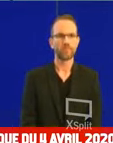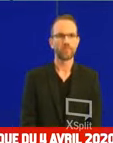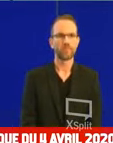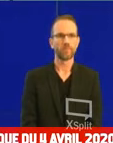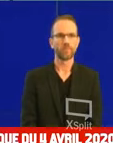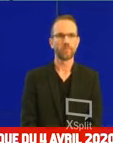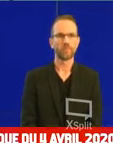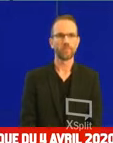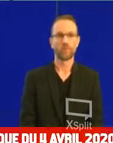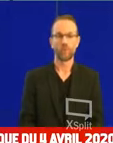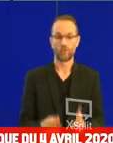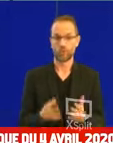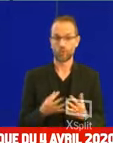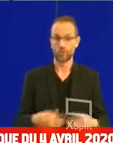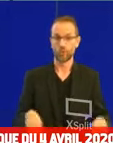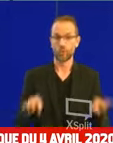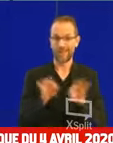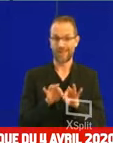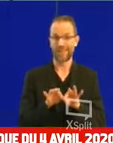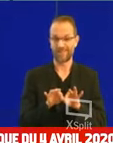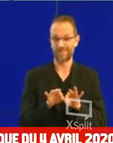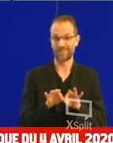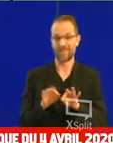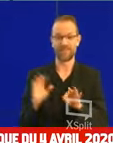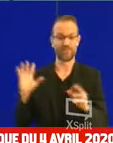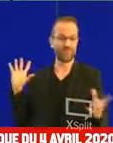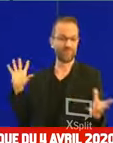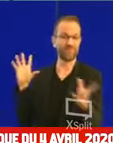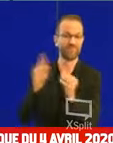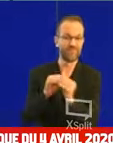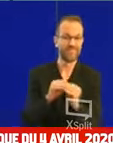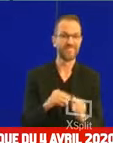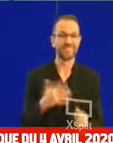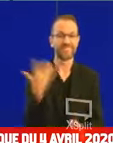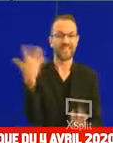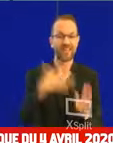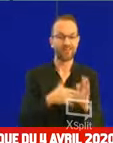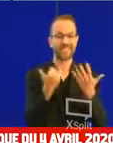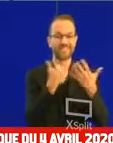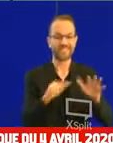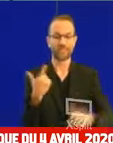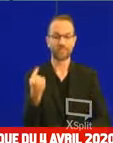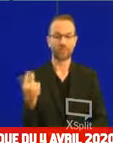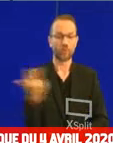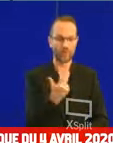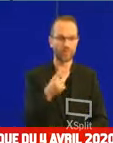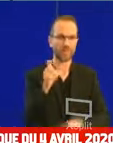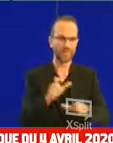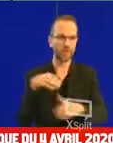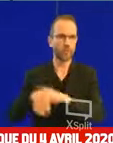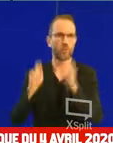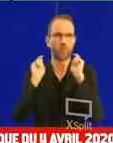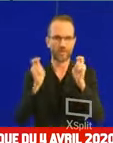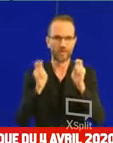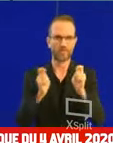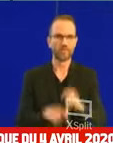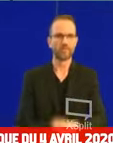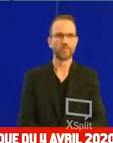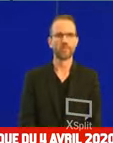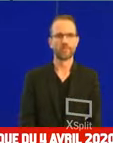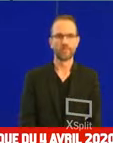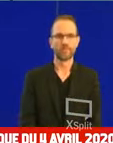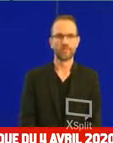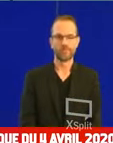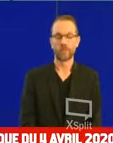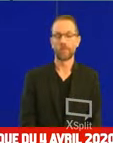5678 personnes sont hospitalisées dont 1245 ou soins intensifs il